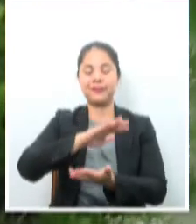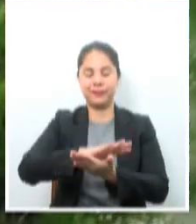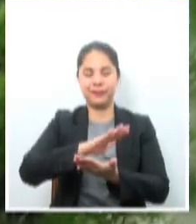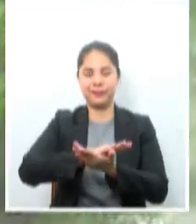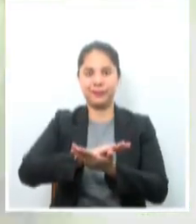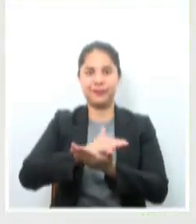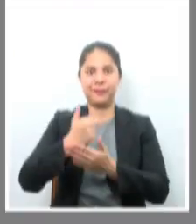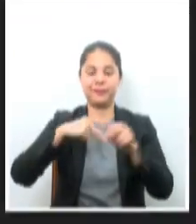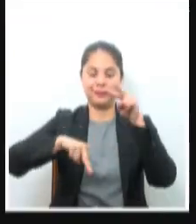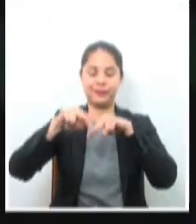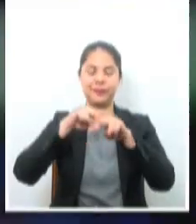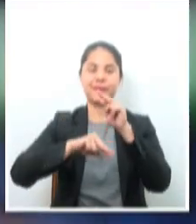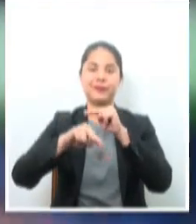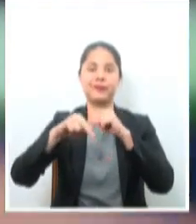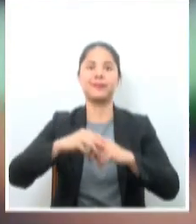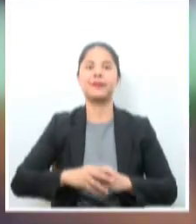งเรียน